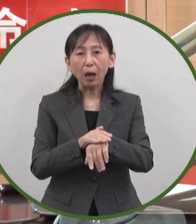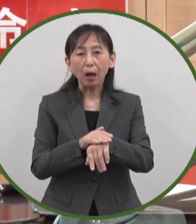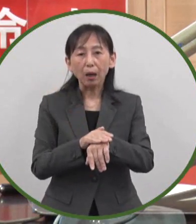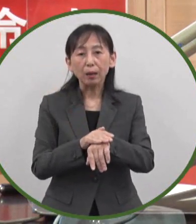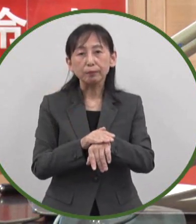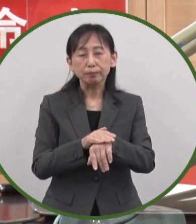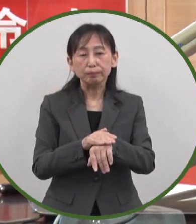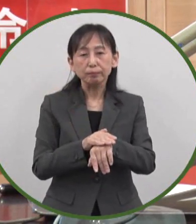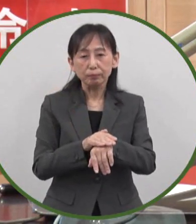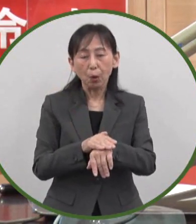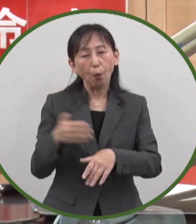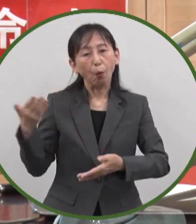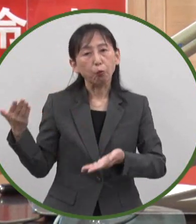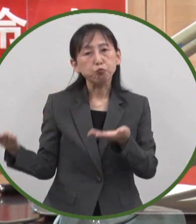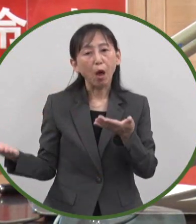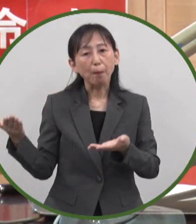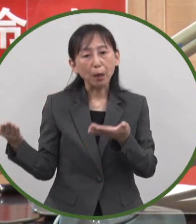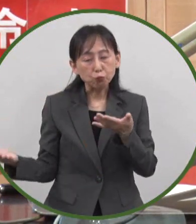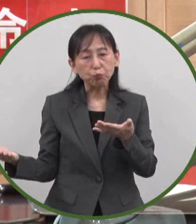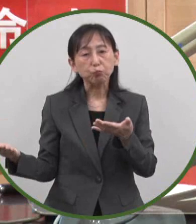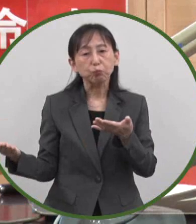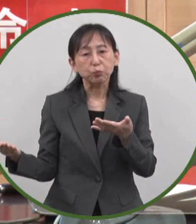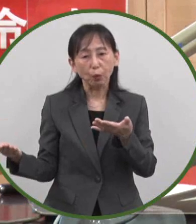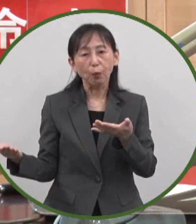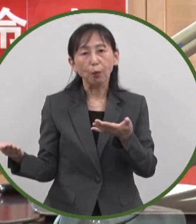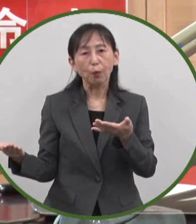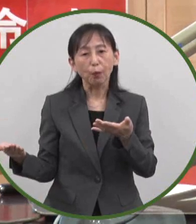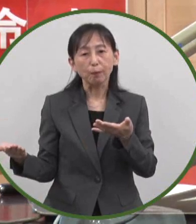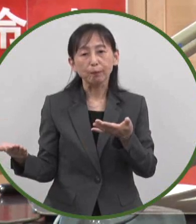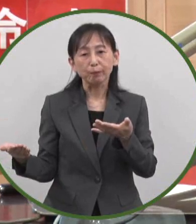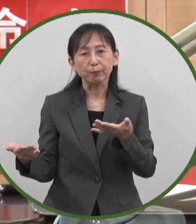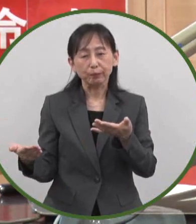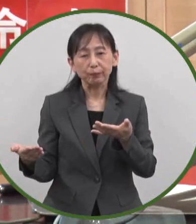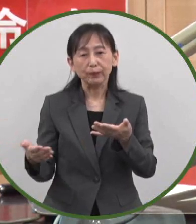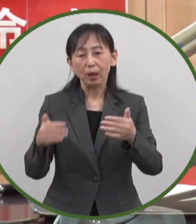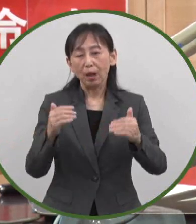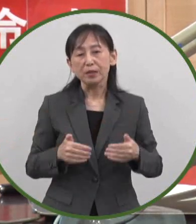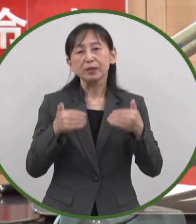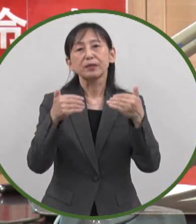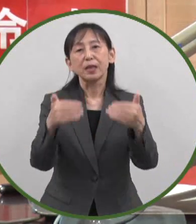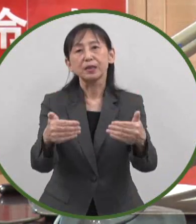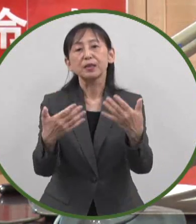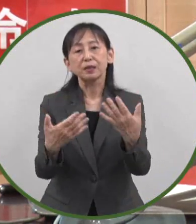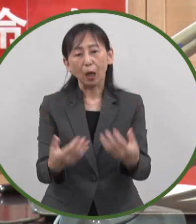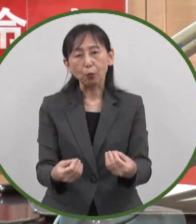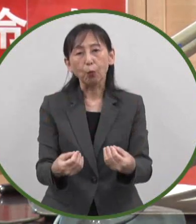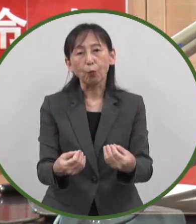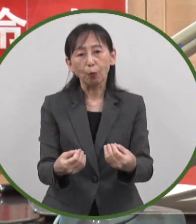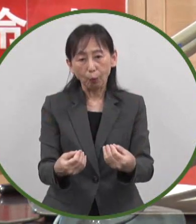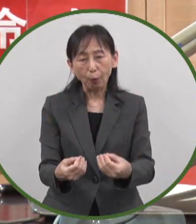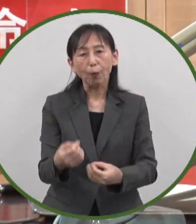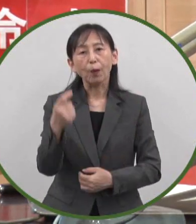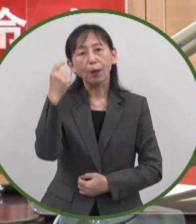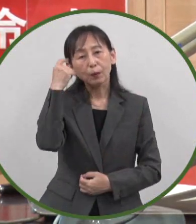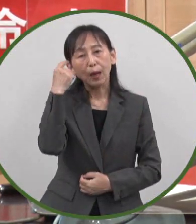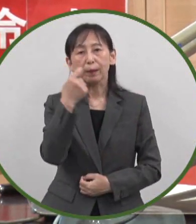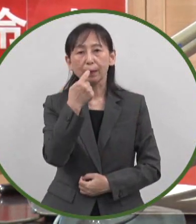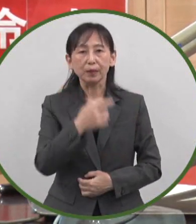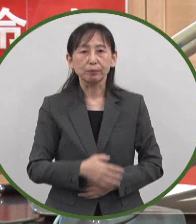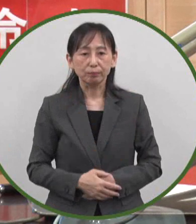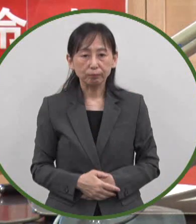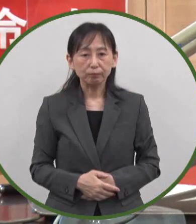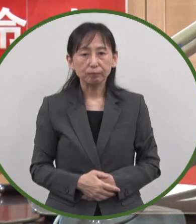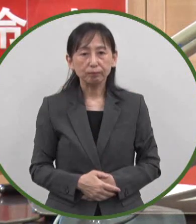とするとですね、比較をすると随分前進をしたというふうに我々としては受け止めています